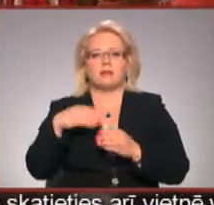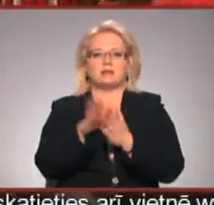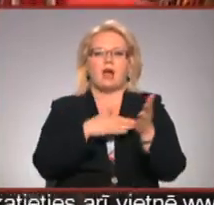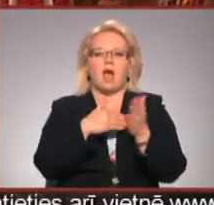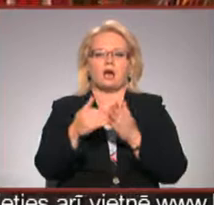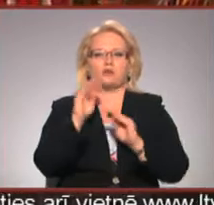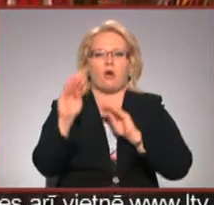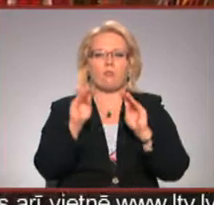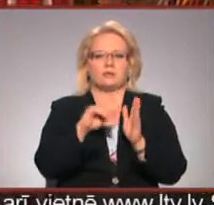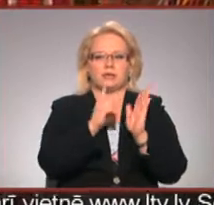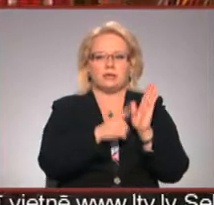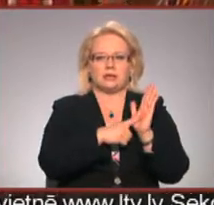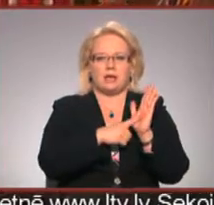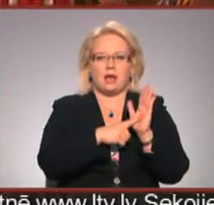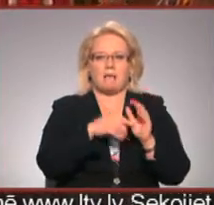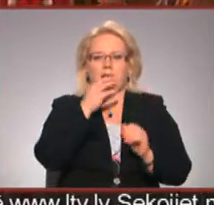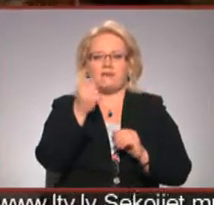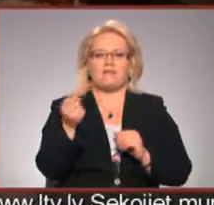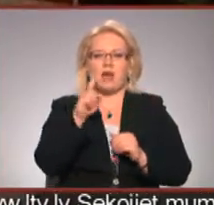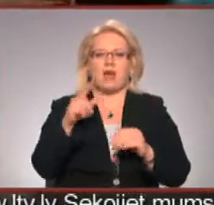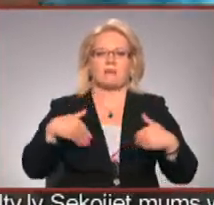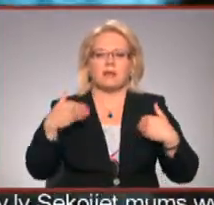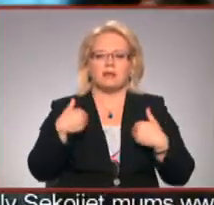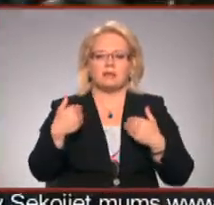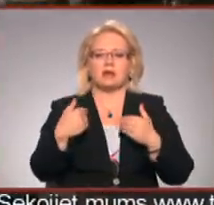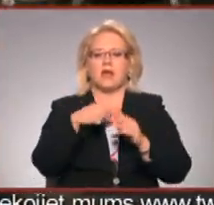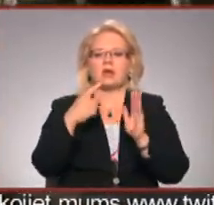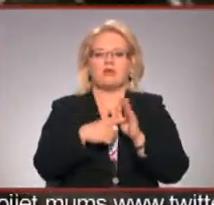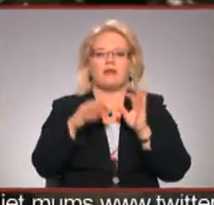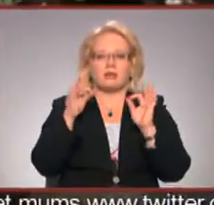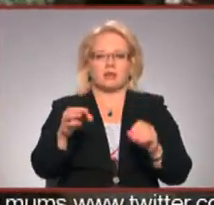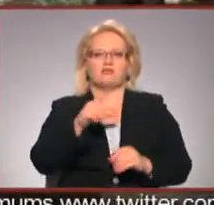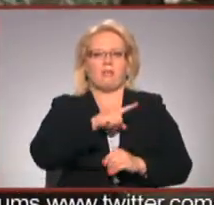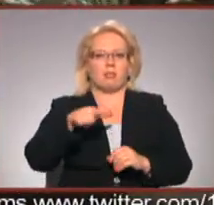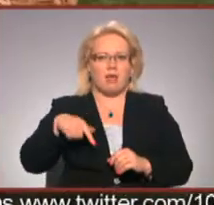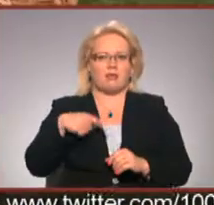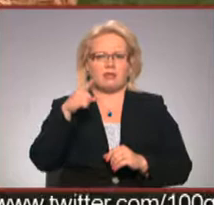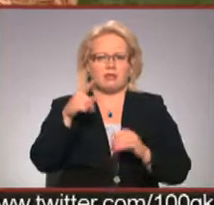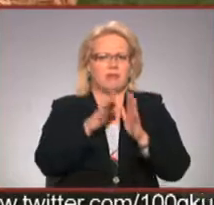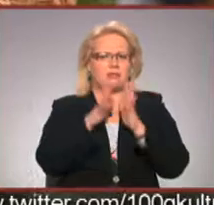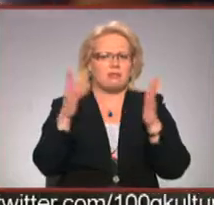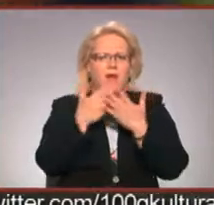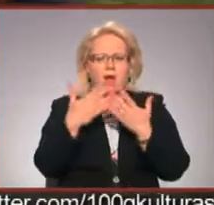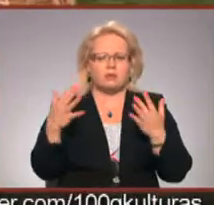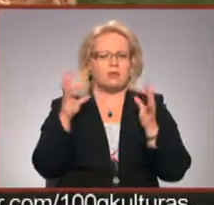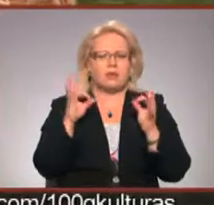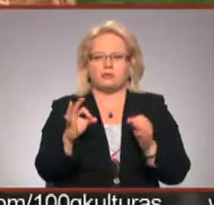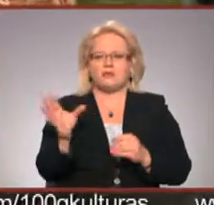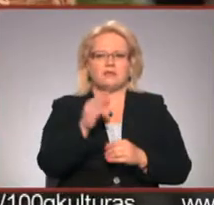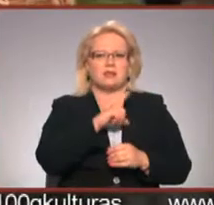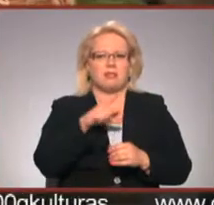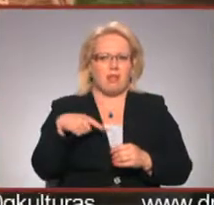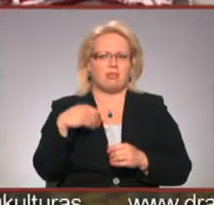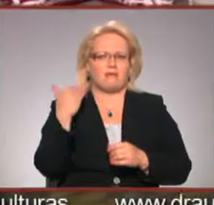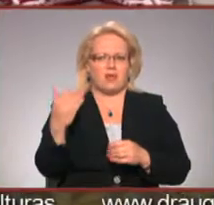krāsu kompozīcijām? Viņi vairāk priecājās, viņi prasa, vai patiešām Latvijai ir tik daudz, vai tie visi